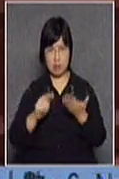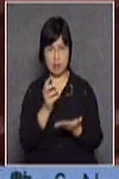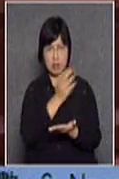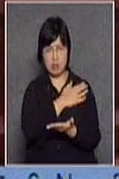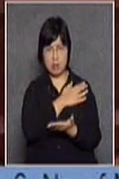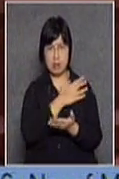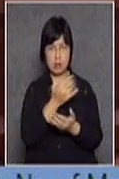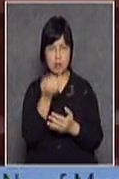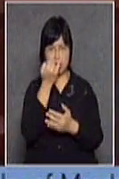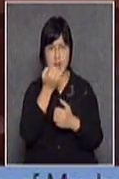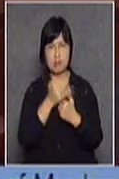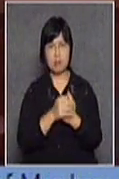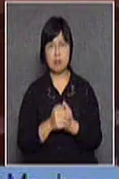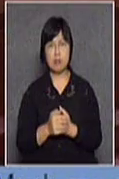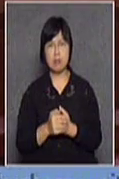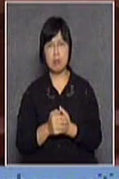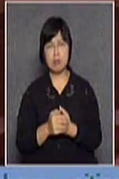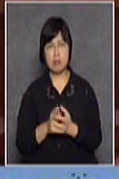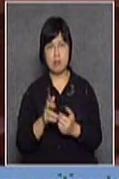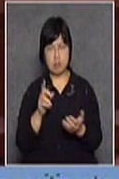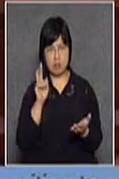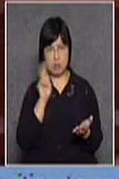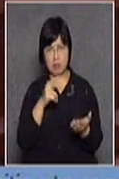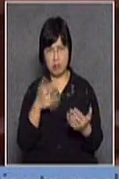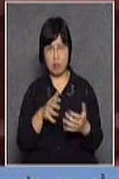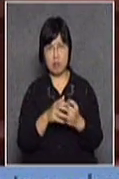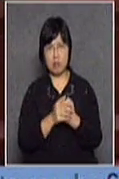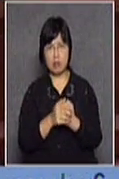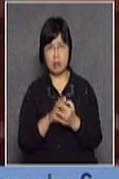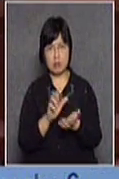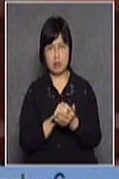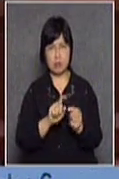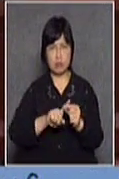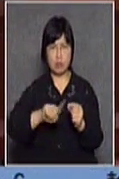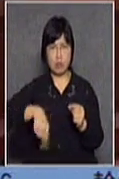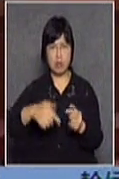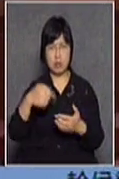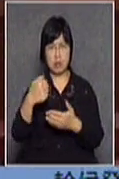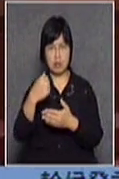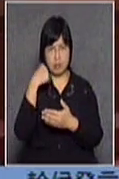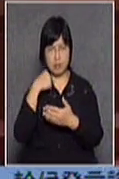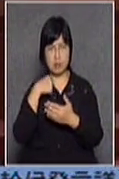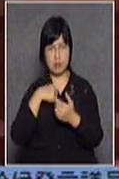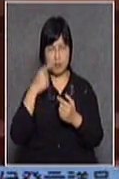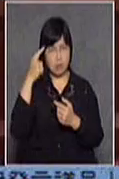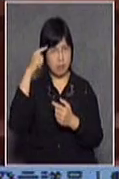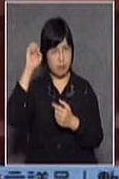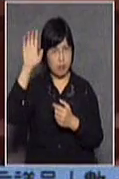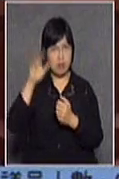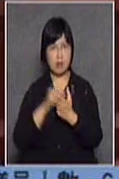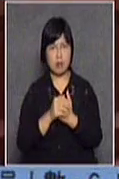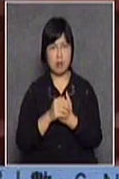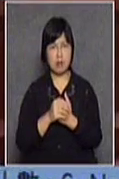責。這樣看到佔領中環背後的意念呢，就是正